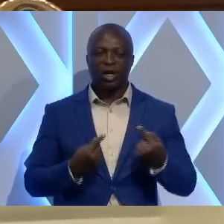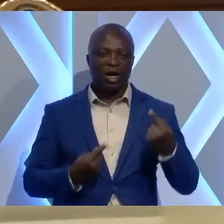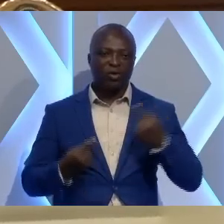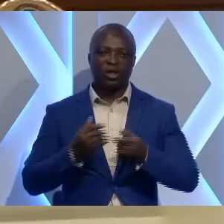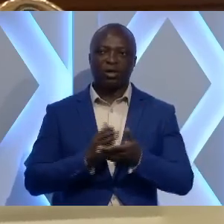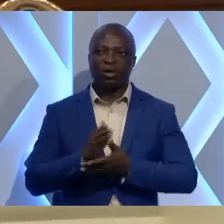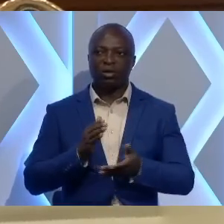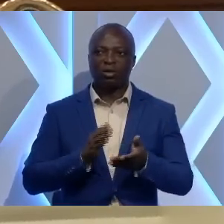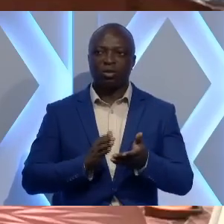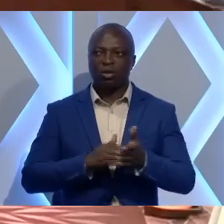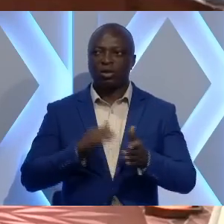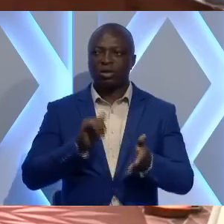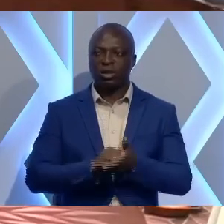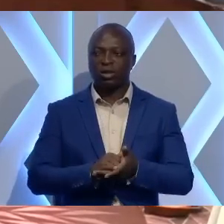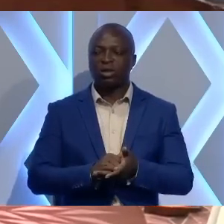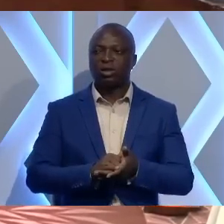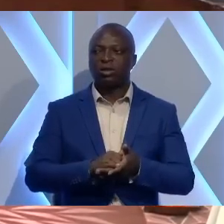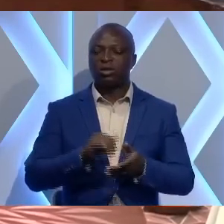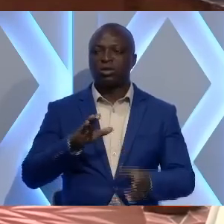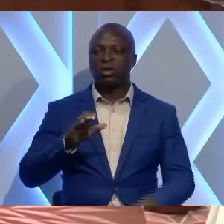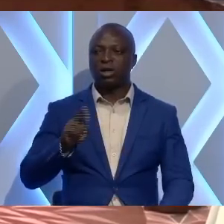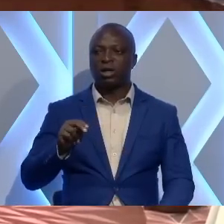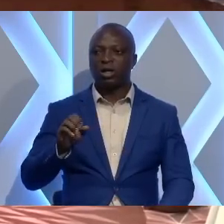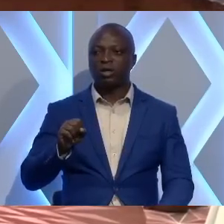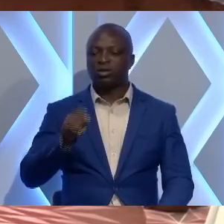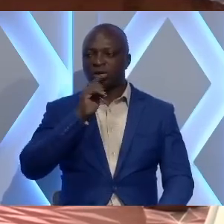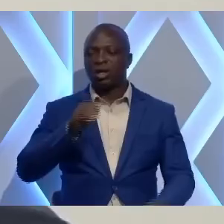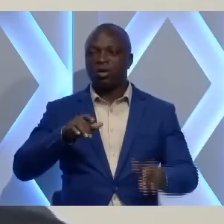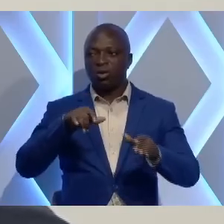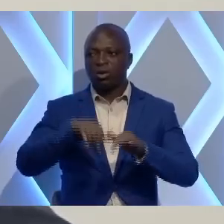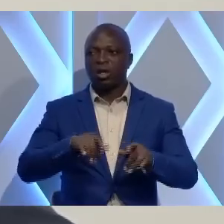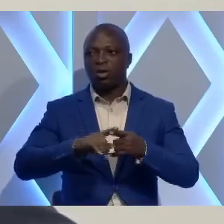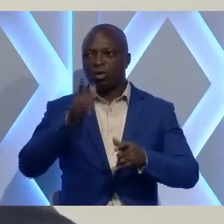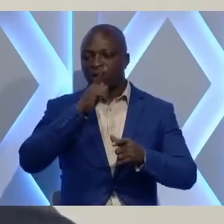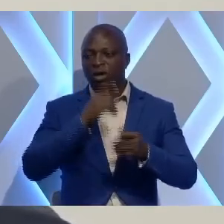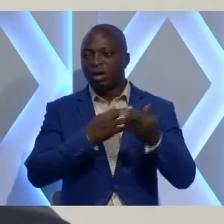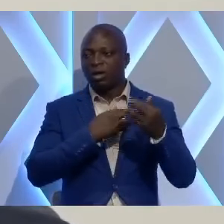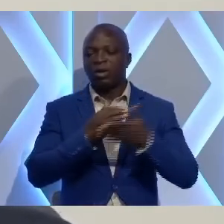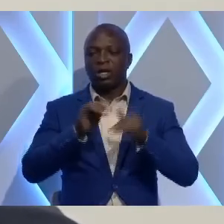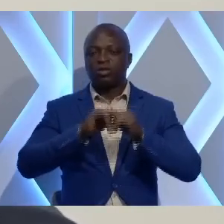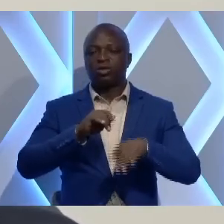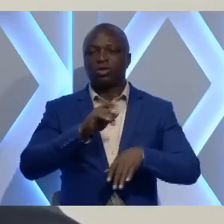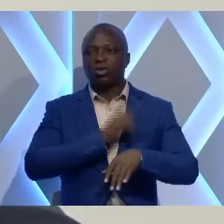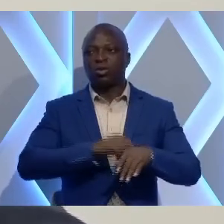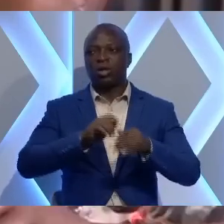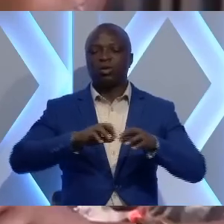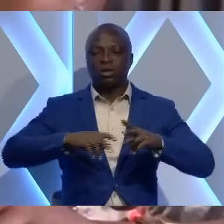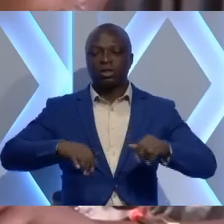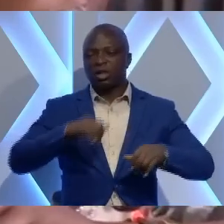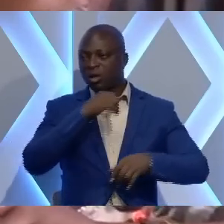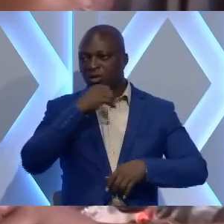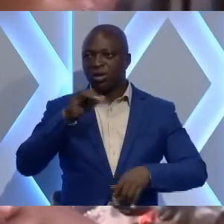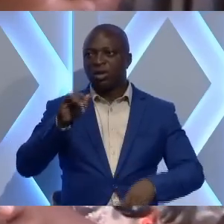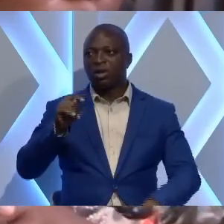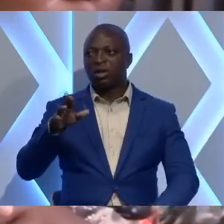efficacement contre ces bio-agresseurs. Le CNS sera logé à Lomé et piloté par l'Institut togolais de recherche agronomique,